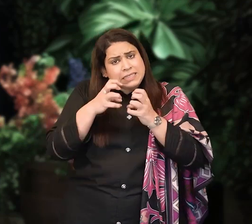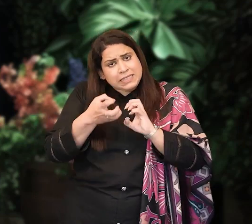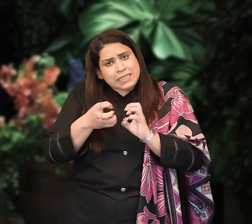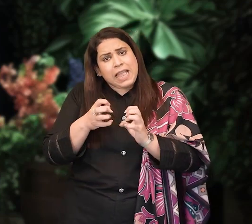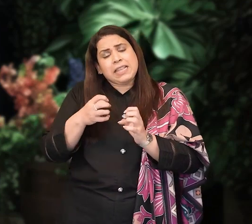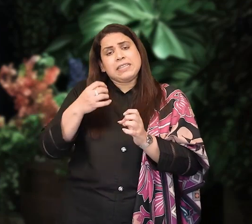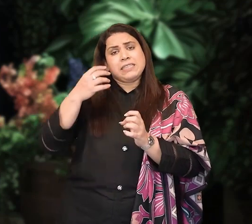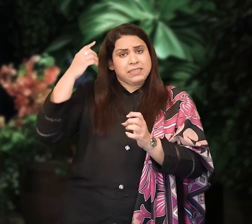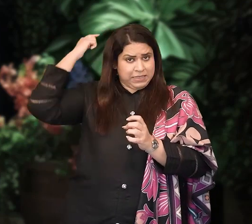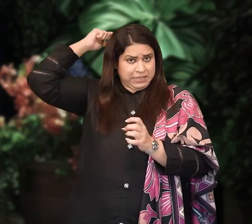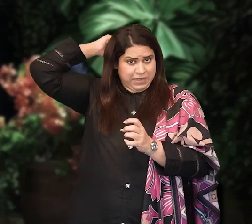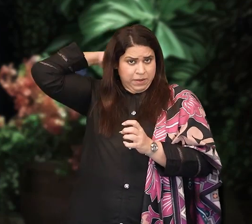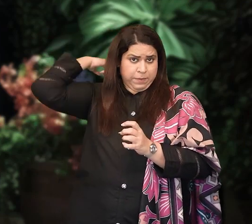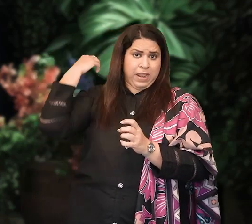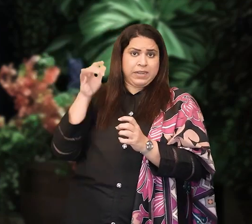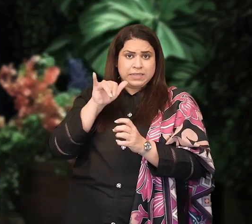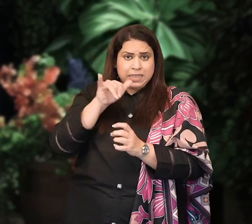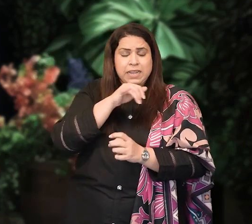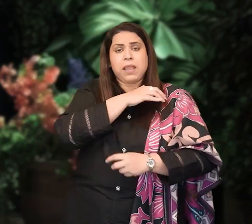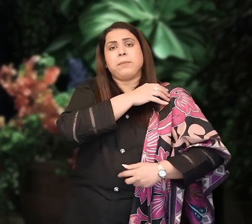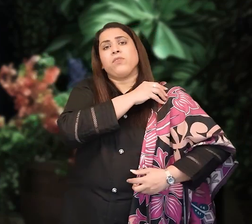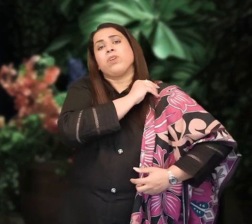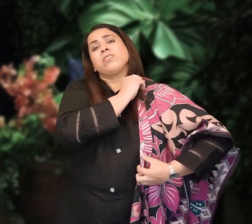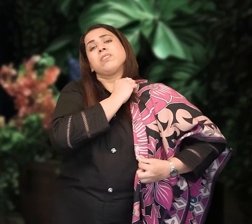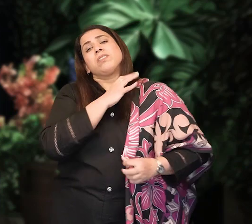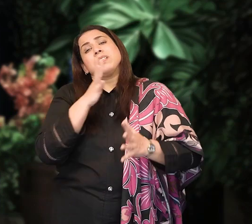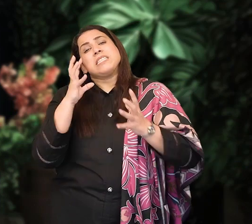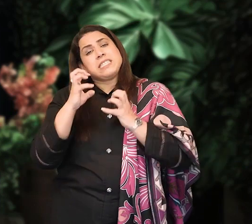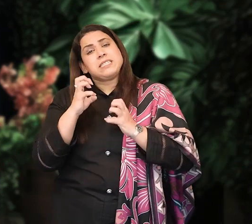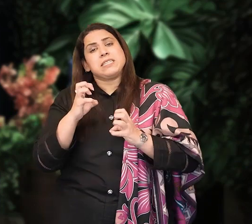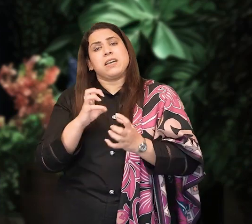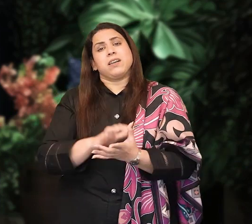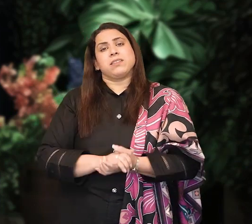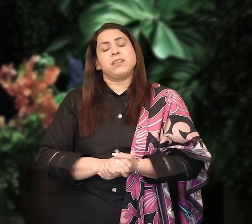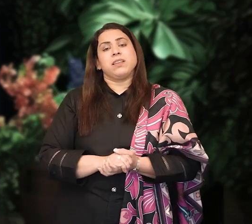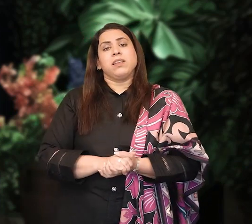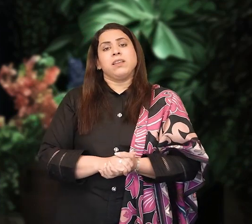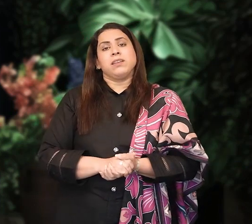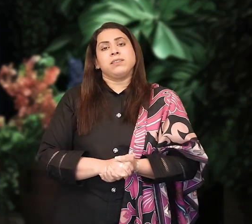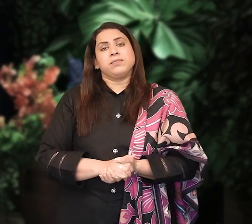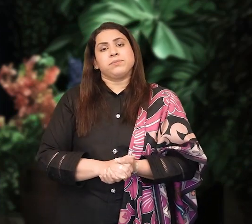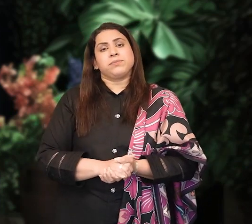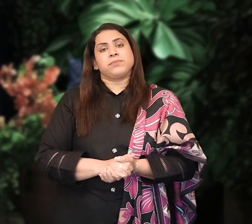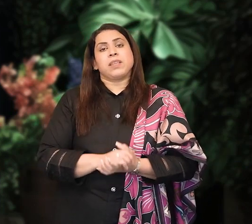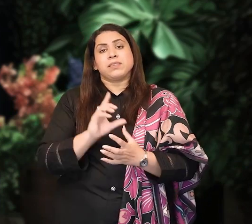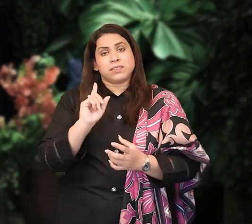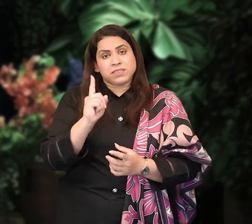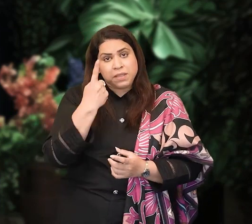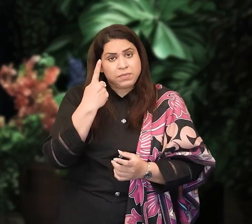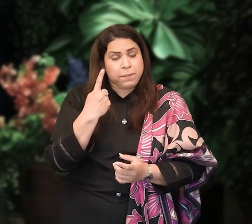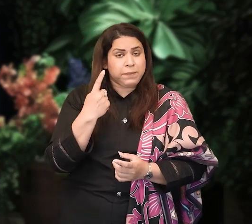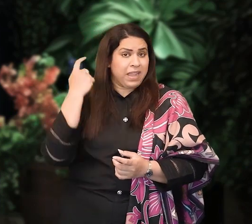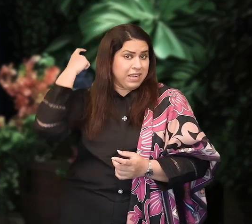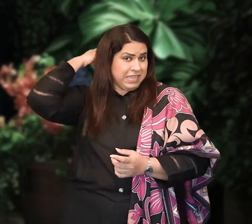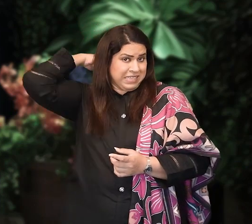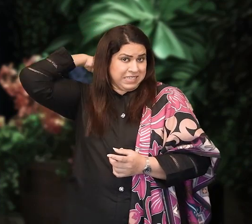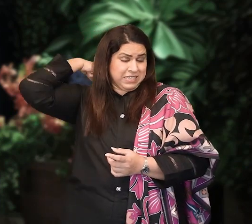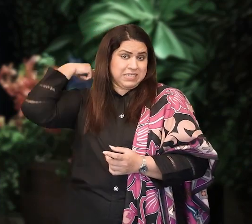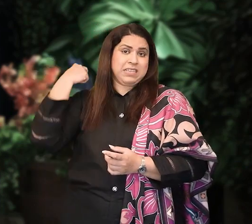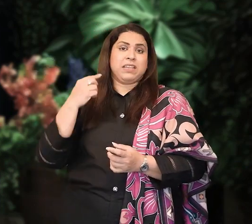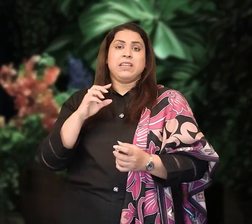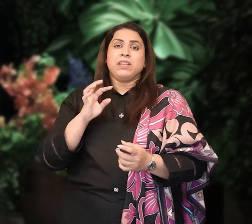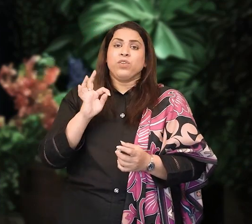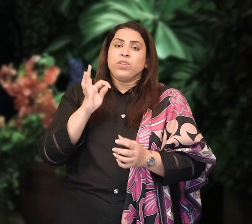के अराउंड यानी कि स्पाइन के अराउंड जो मसल्स हैं, पट्टे हैं, वो इतने सख्त हो जाते हैं जिनको हम स्पेस्टिक मसल्स कहते हैं। सबसे पहले उन स्पेस्टिक मसल्स को